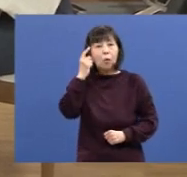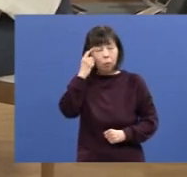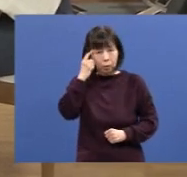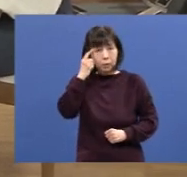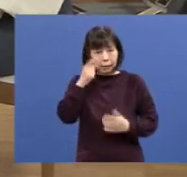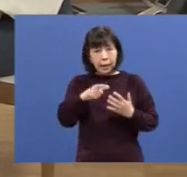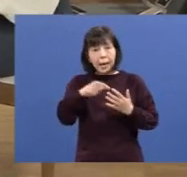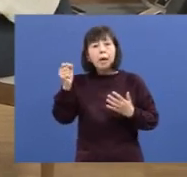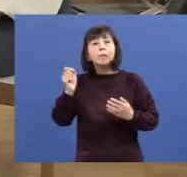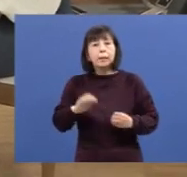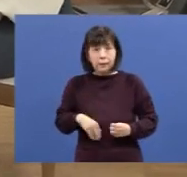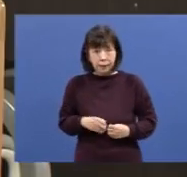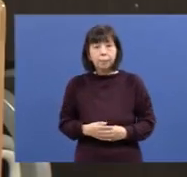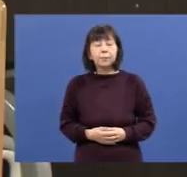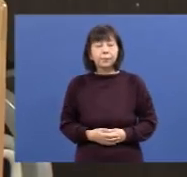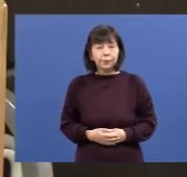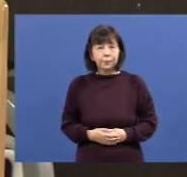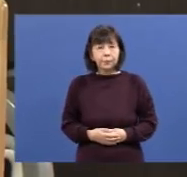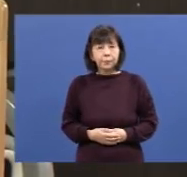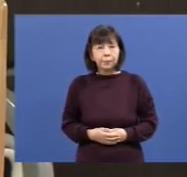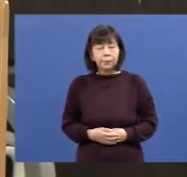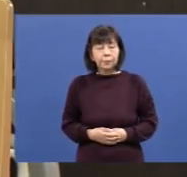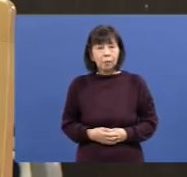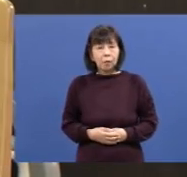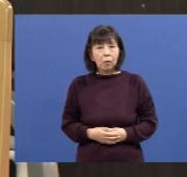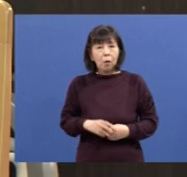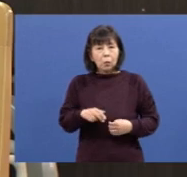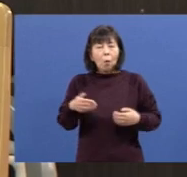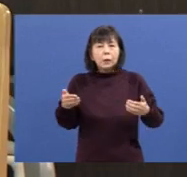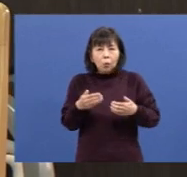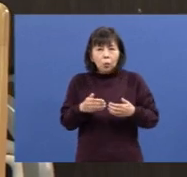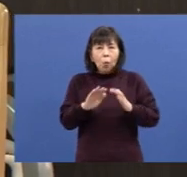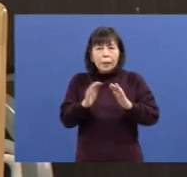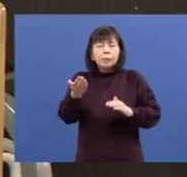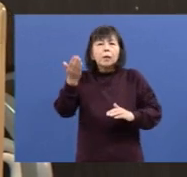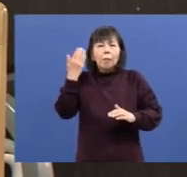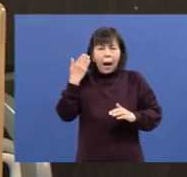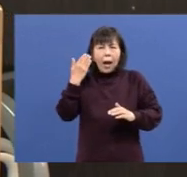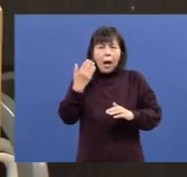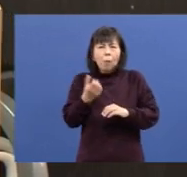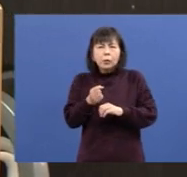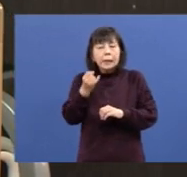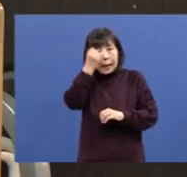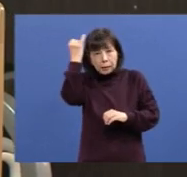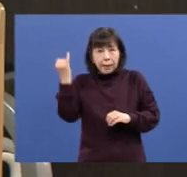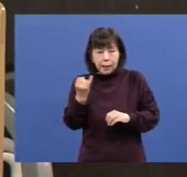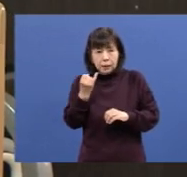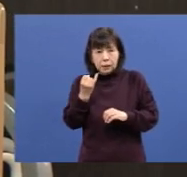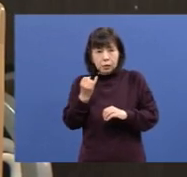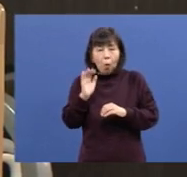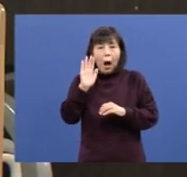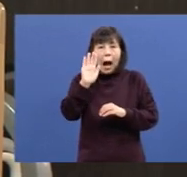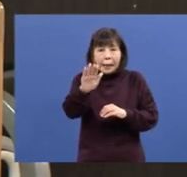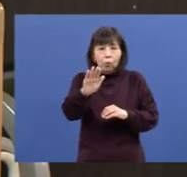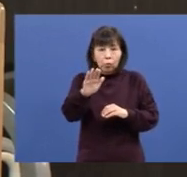を選びました。 介護職に就く前に持たれていたイメージと就いた後に感